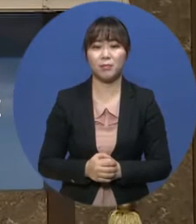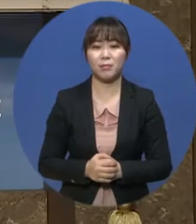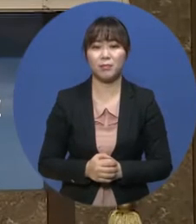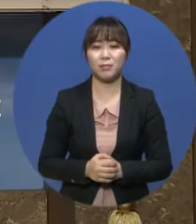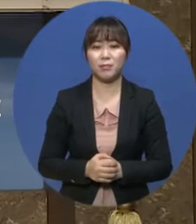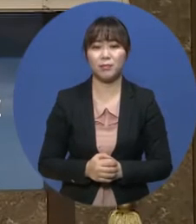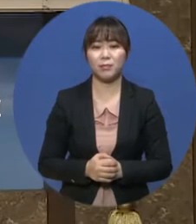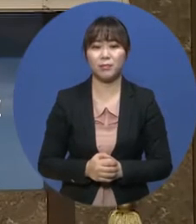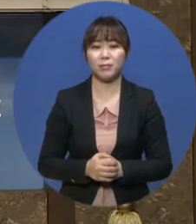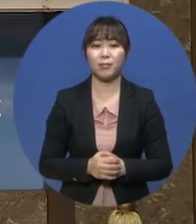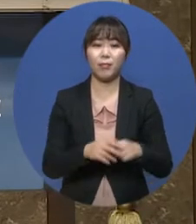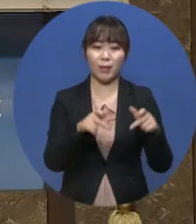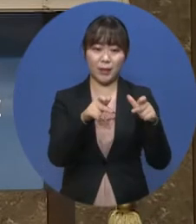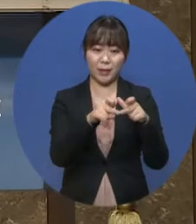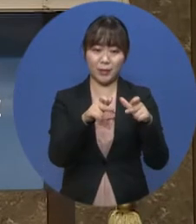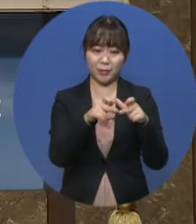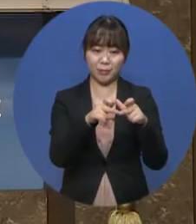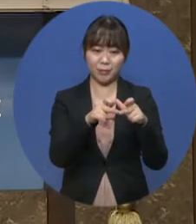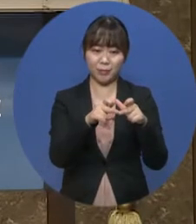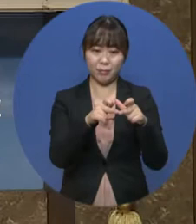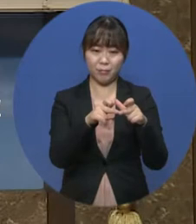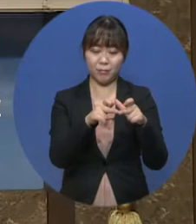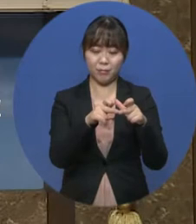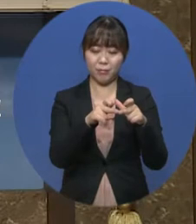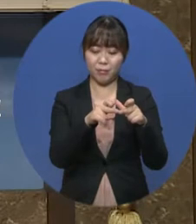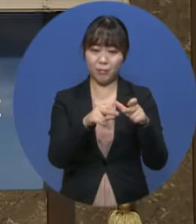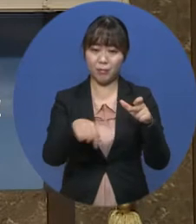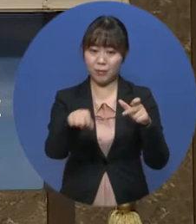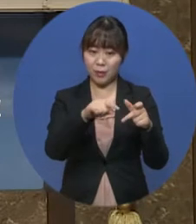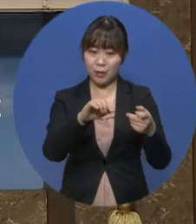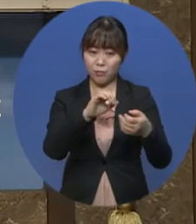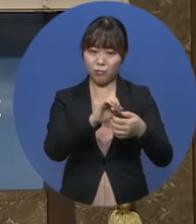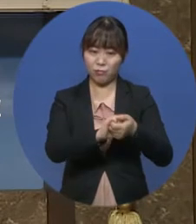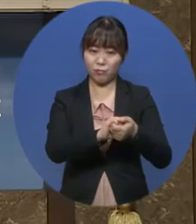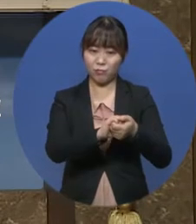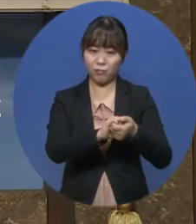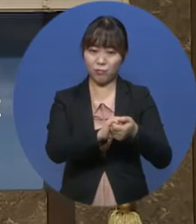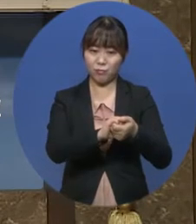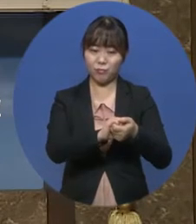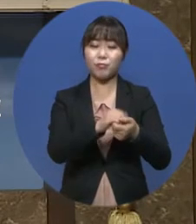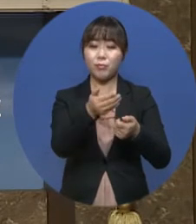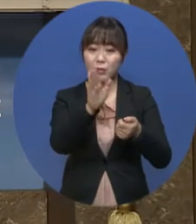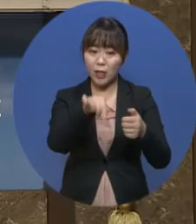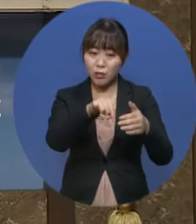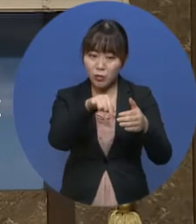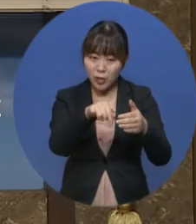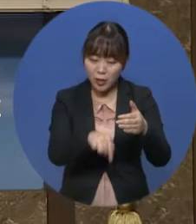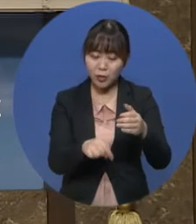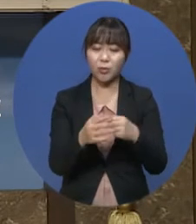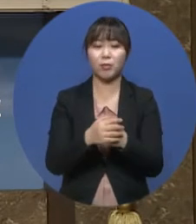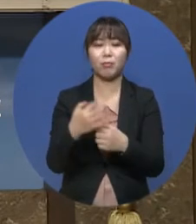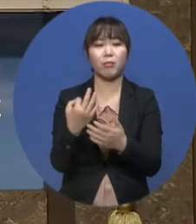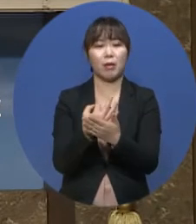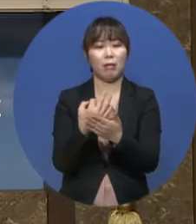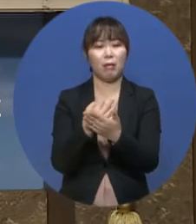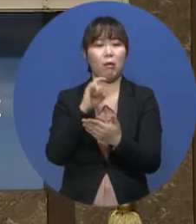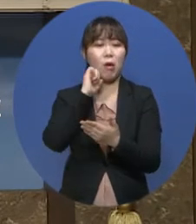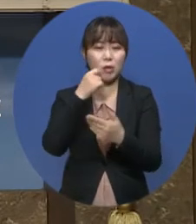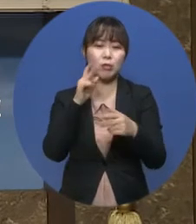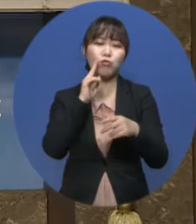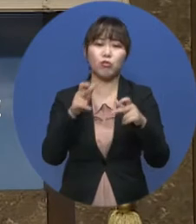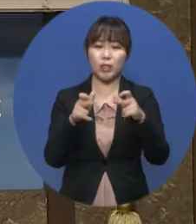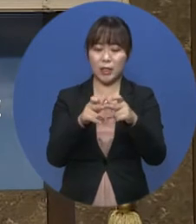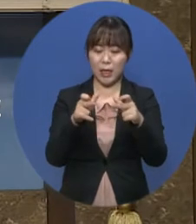장의 인들에게 이제 에 국한 되는 데 그 중 안 에서도 어 저소득